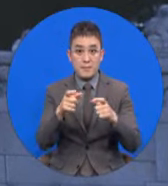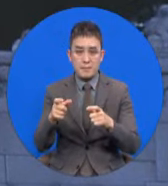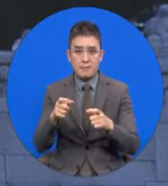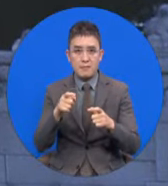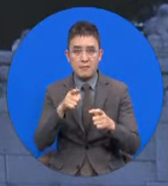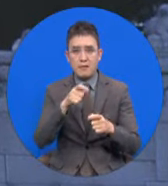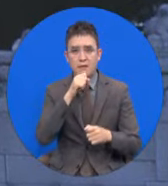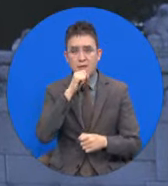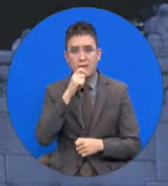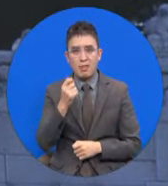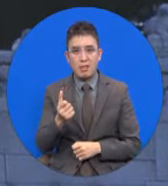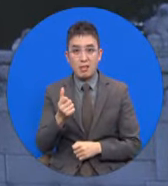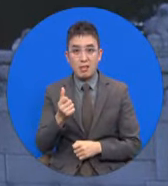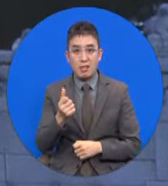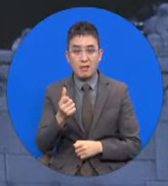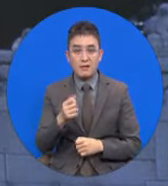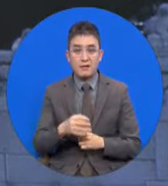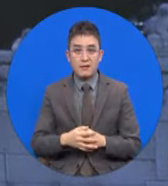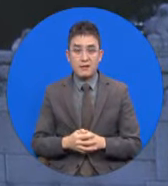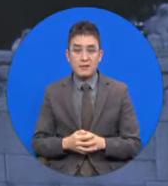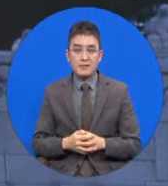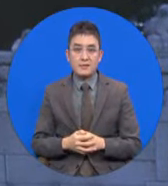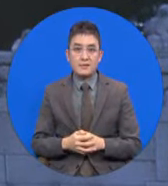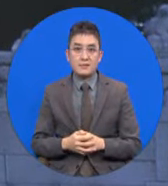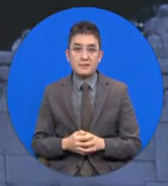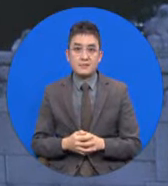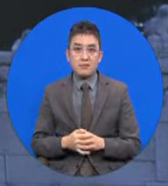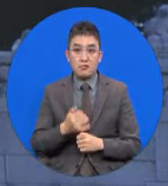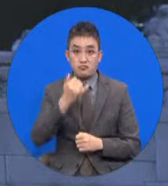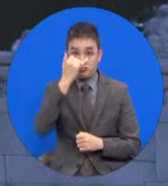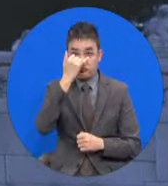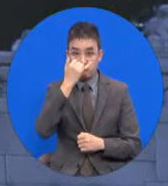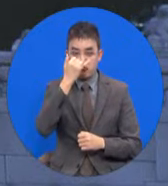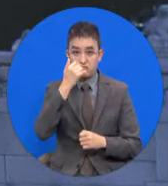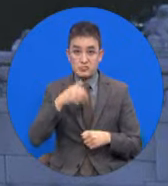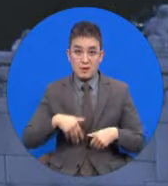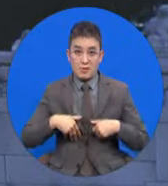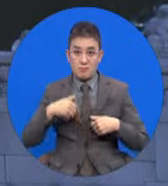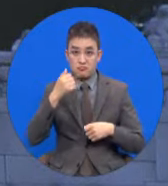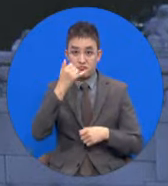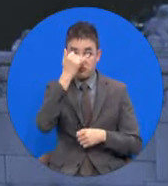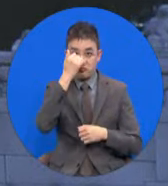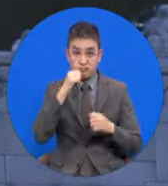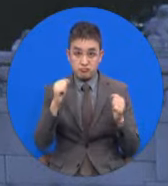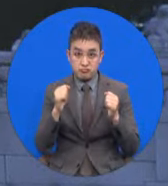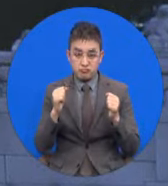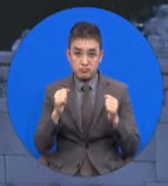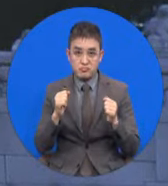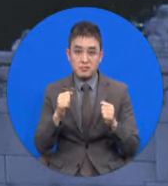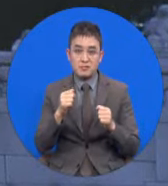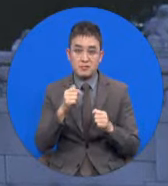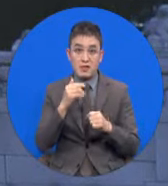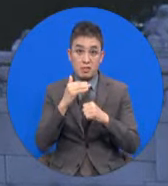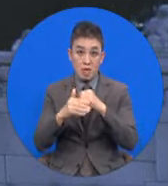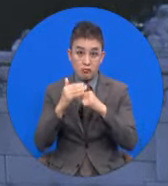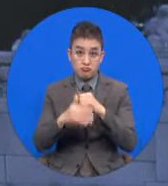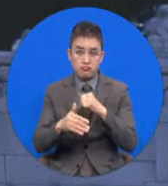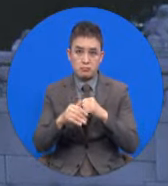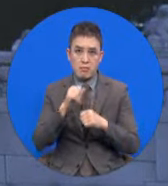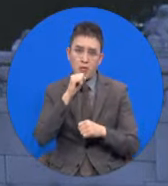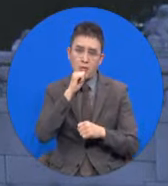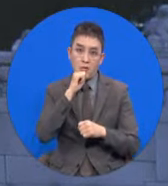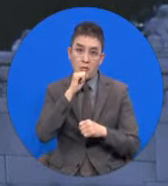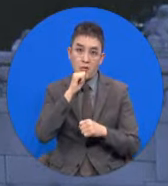높았던 호남과 광주의 투표율은 상대적으로 좀 낮고 충남, 충북과 대구, 이 충청, 중원과 대구의 투표율이 지금 상당히